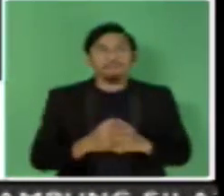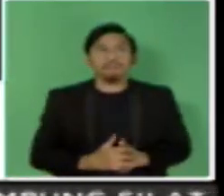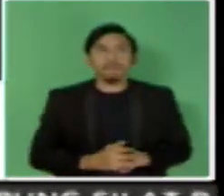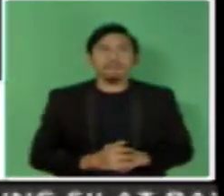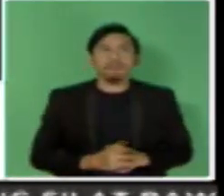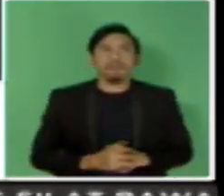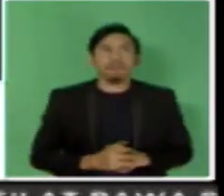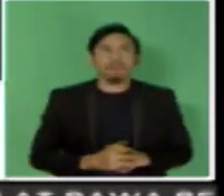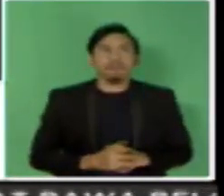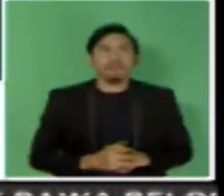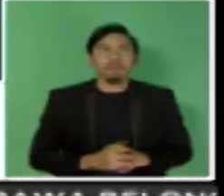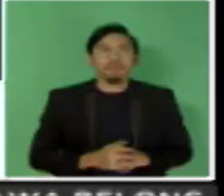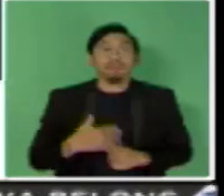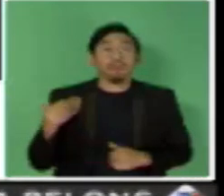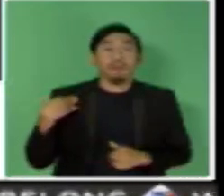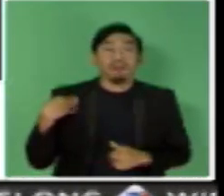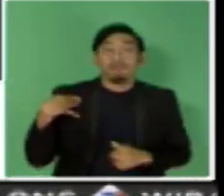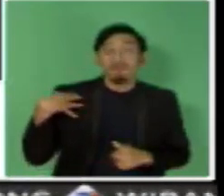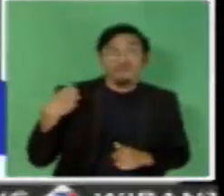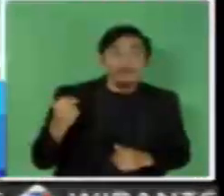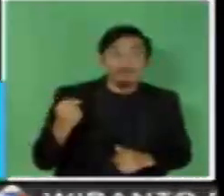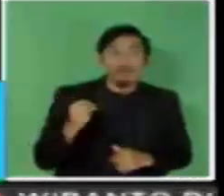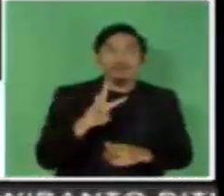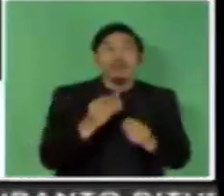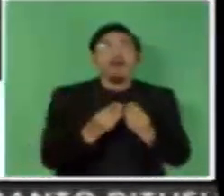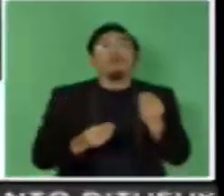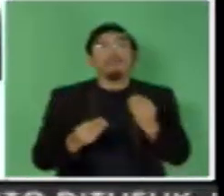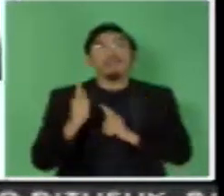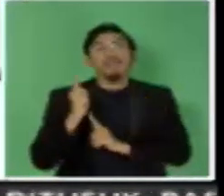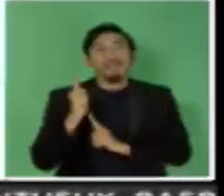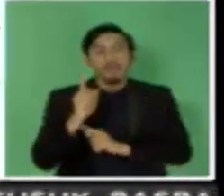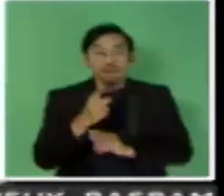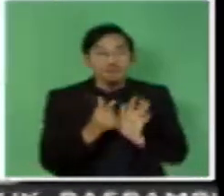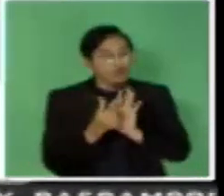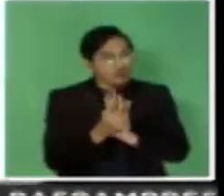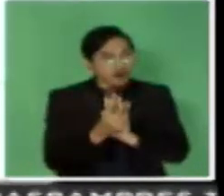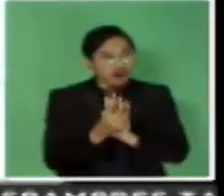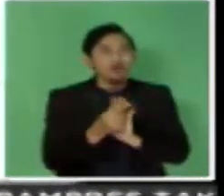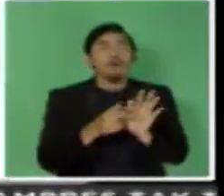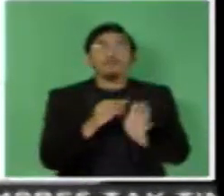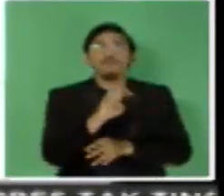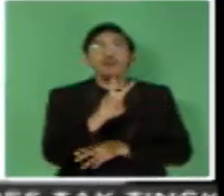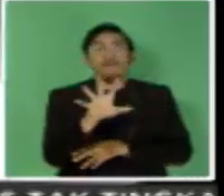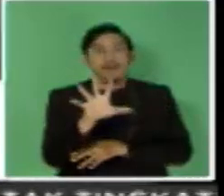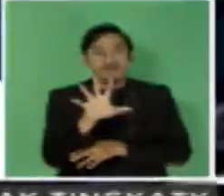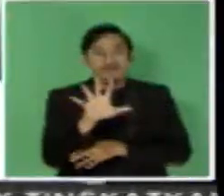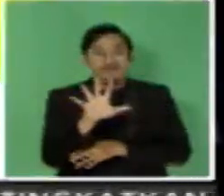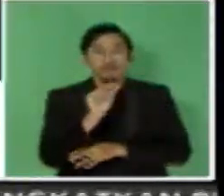Pencopotan jabatan ketiga anggota TNI tersebut berdasarkan UU nomor 25 tahun 2014 tentang disiplin